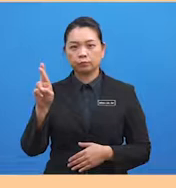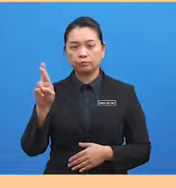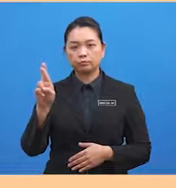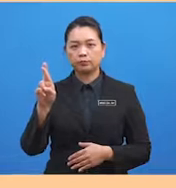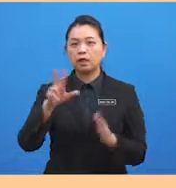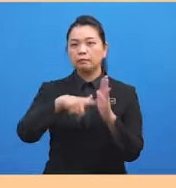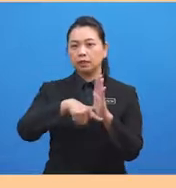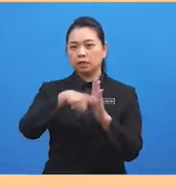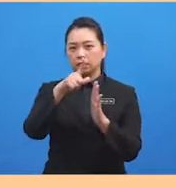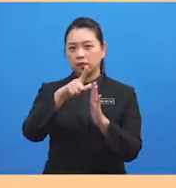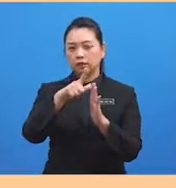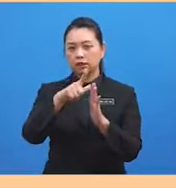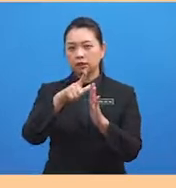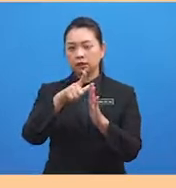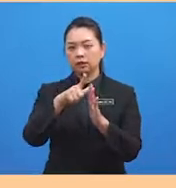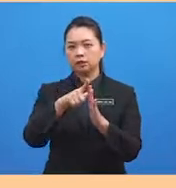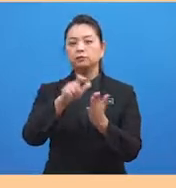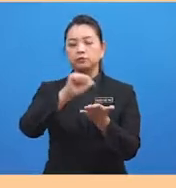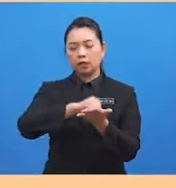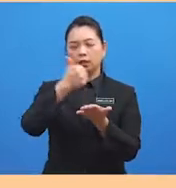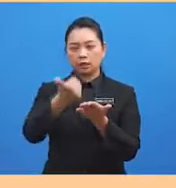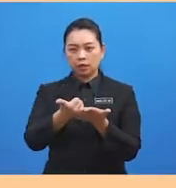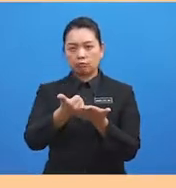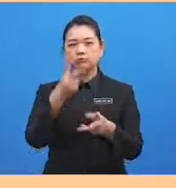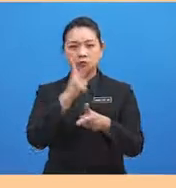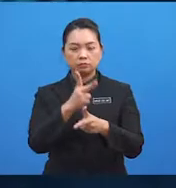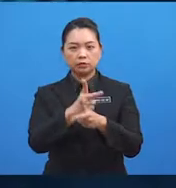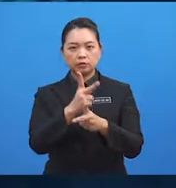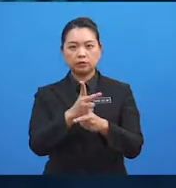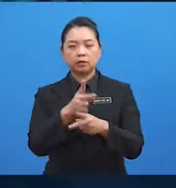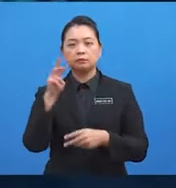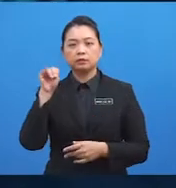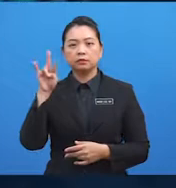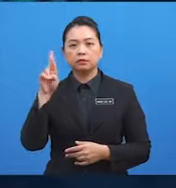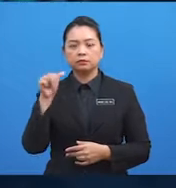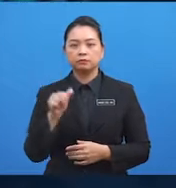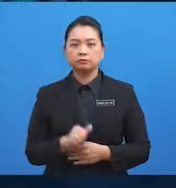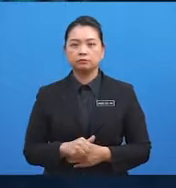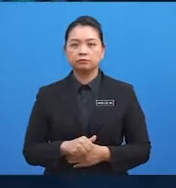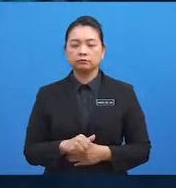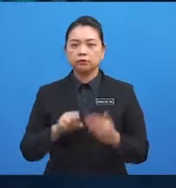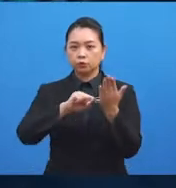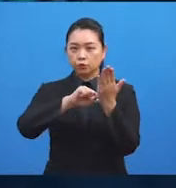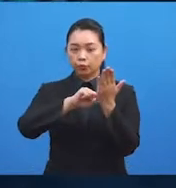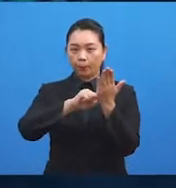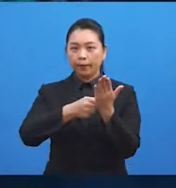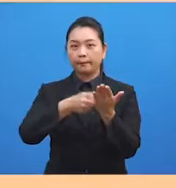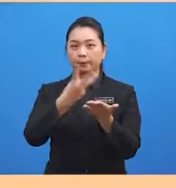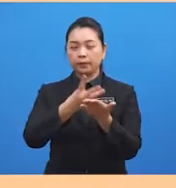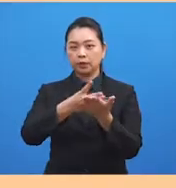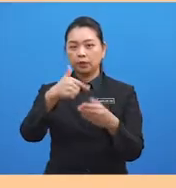RM3,000 telah melebihi baki akaun simpanan Mira. Sumber peniagaan luar yang